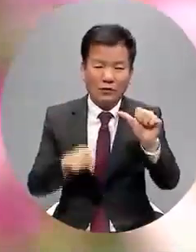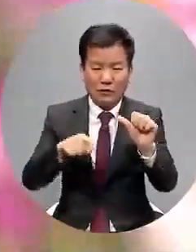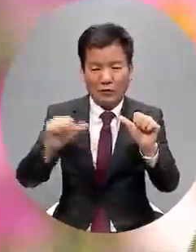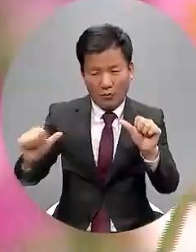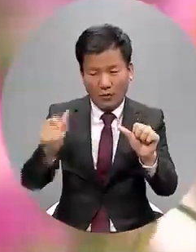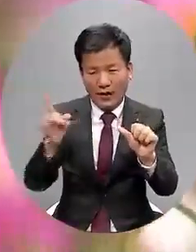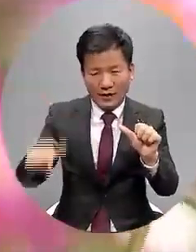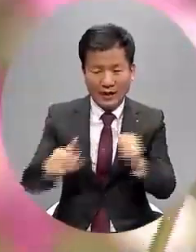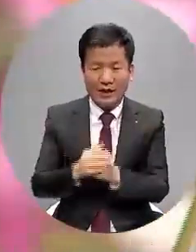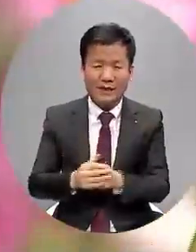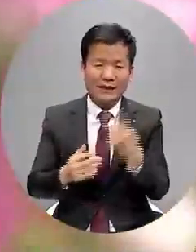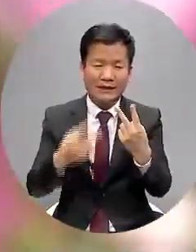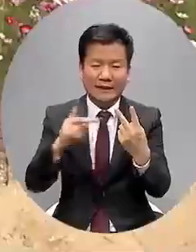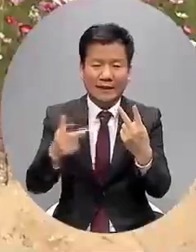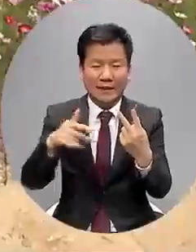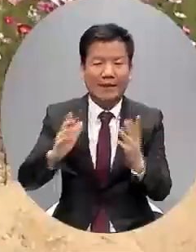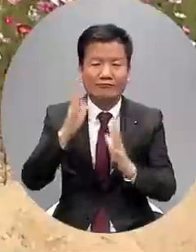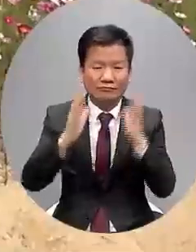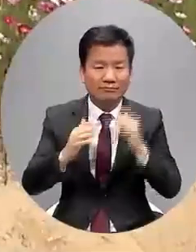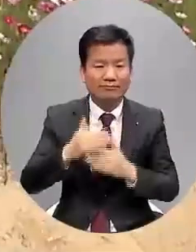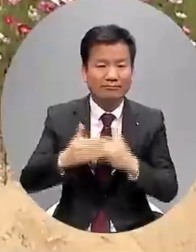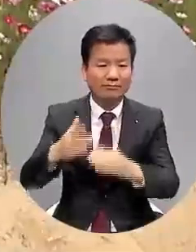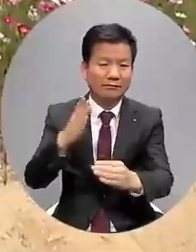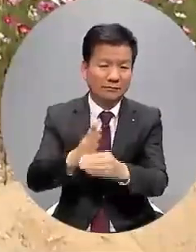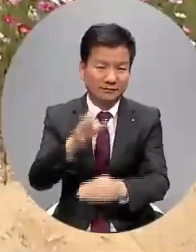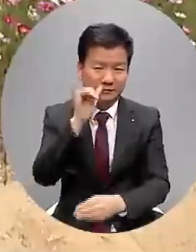헥타르의 2단계 숲 조성을 추진하고 있습니다